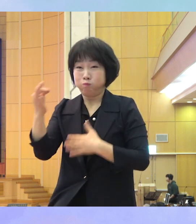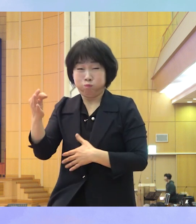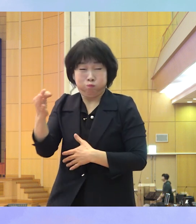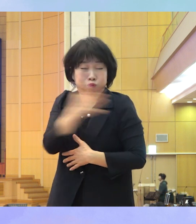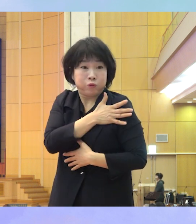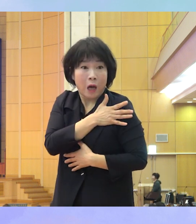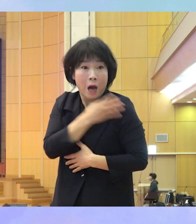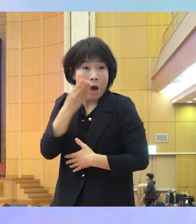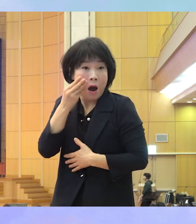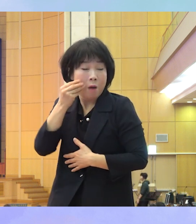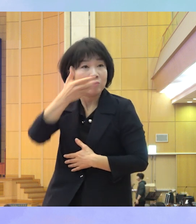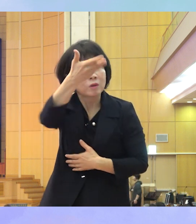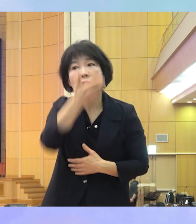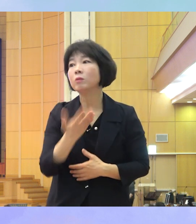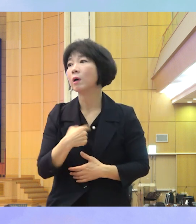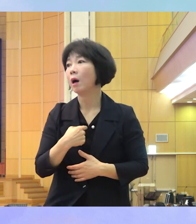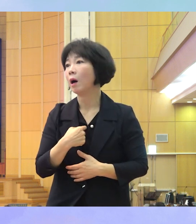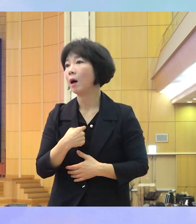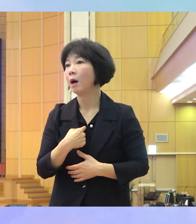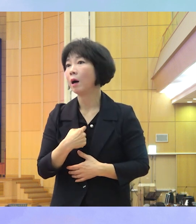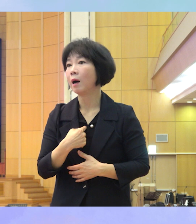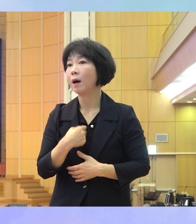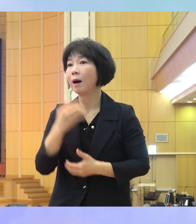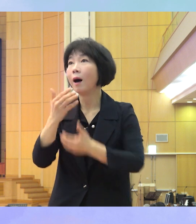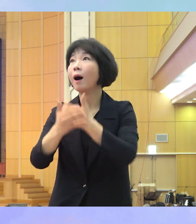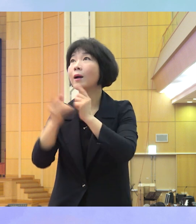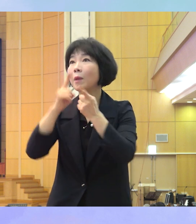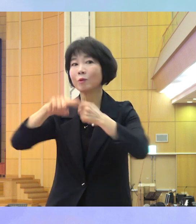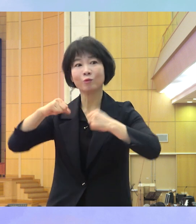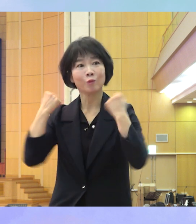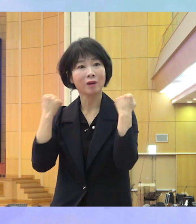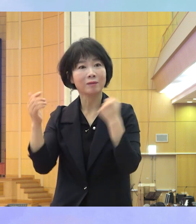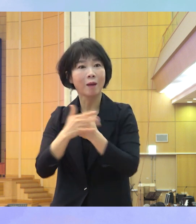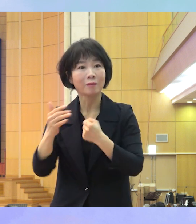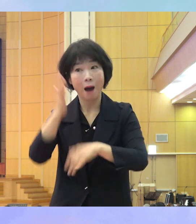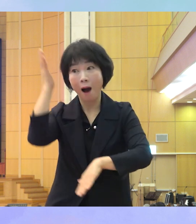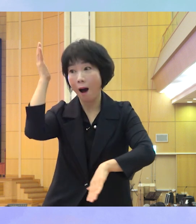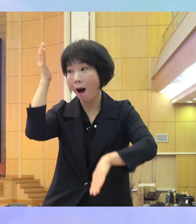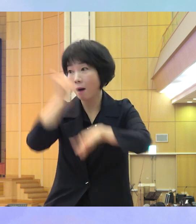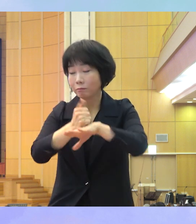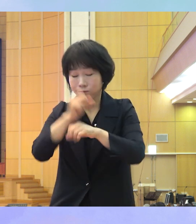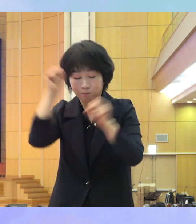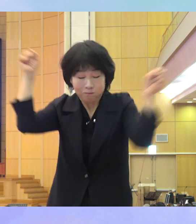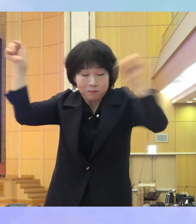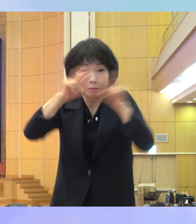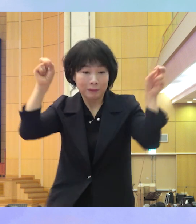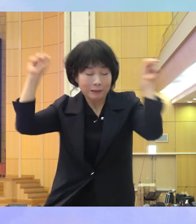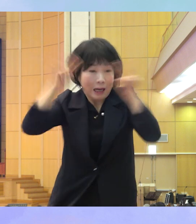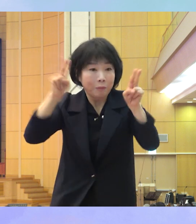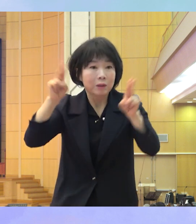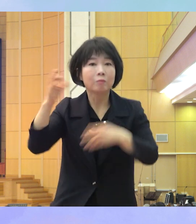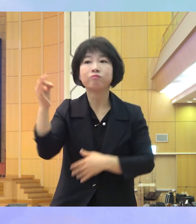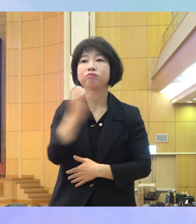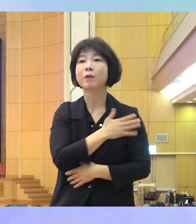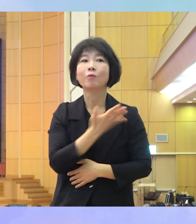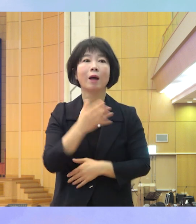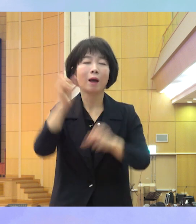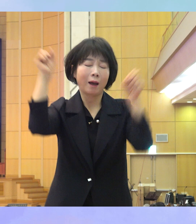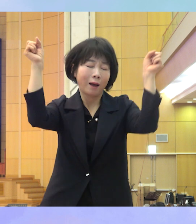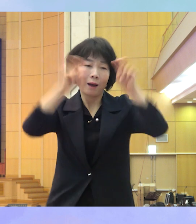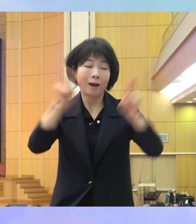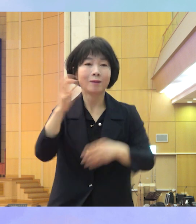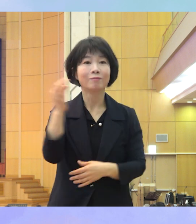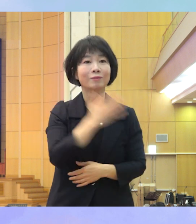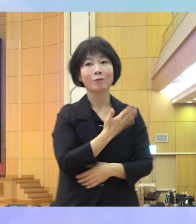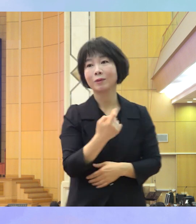엄청나게 많이 받아가지고 돌아오니 하루아침에 거부가 돼버렸어요.